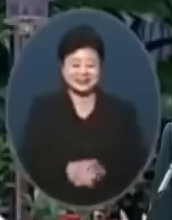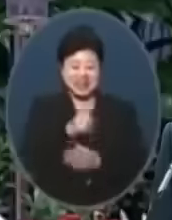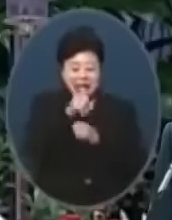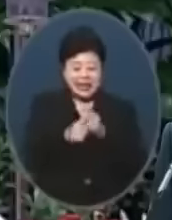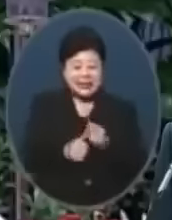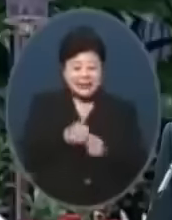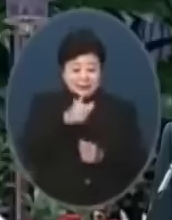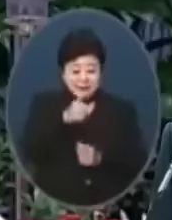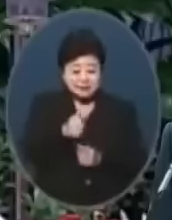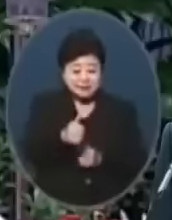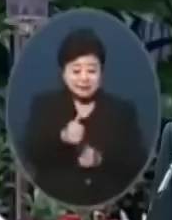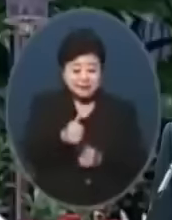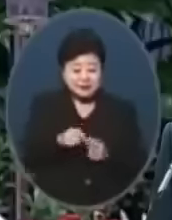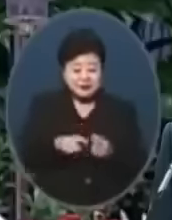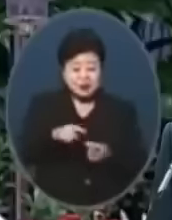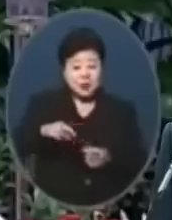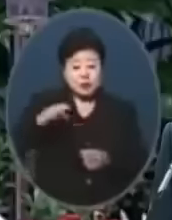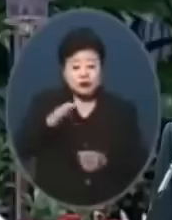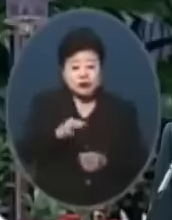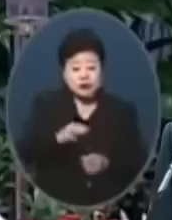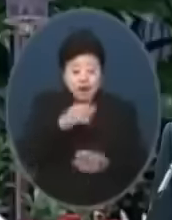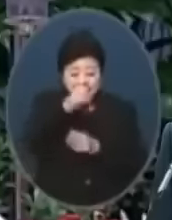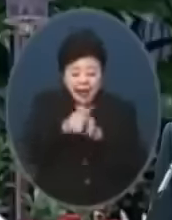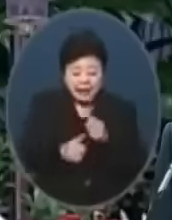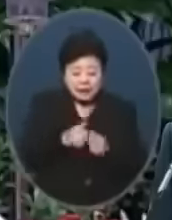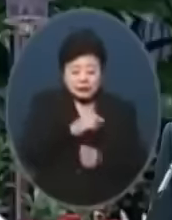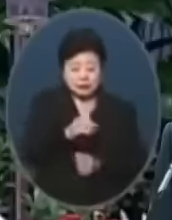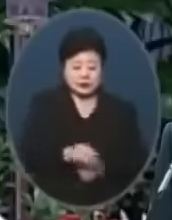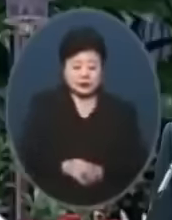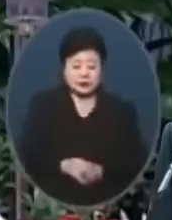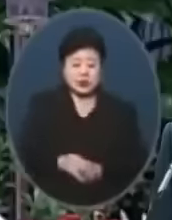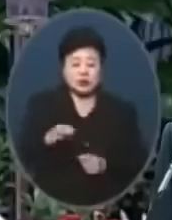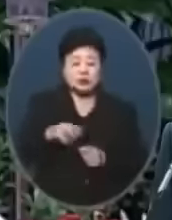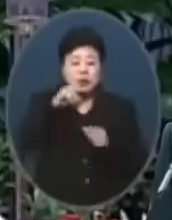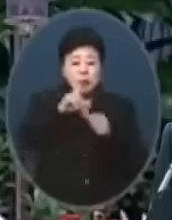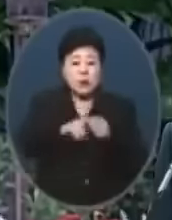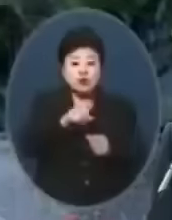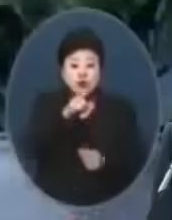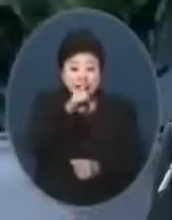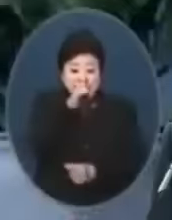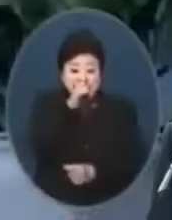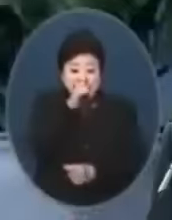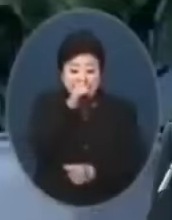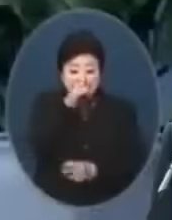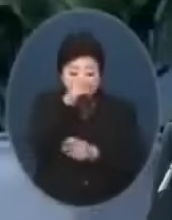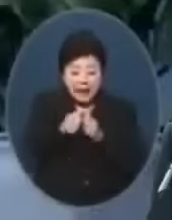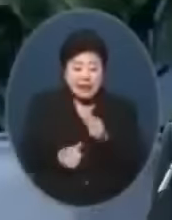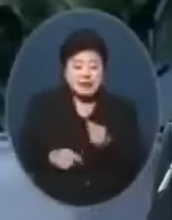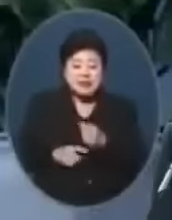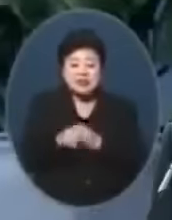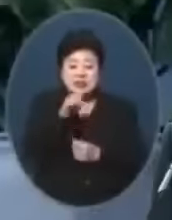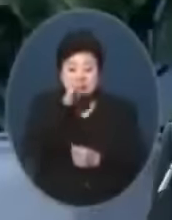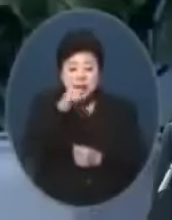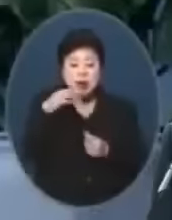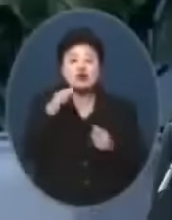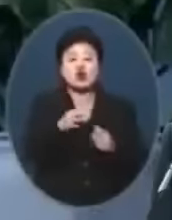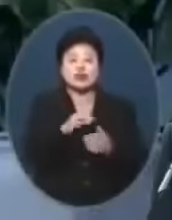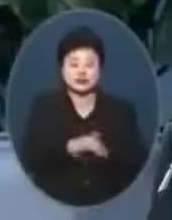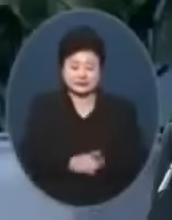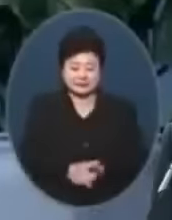하나님이 그 뜻대로 부르셨다는 것은 하나님께서 우리를 부르신 목적이 있다는 말인 것입니다. 하나님 뜻이 있어서 부르신